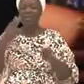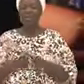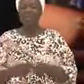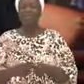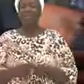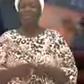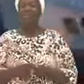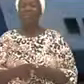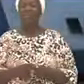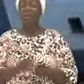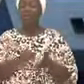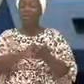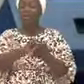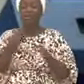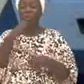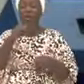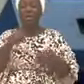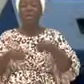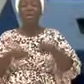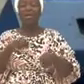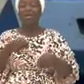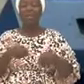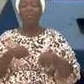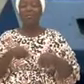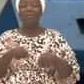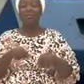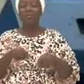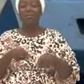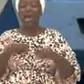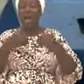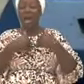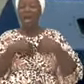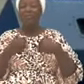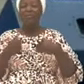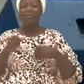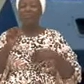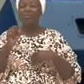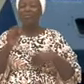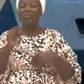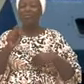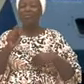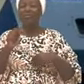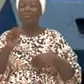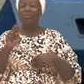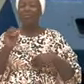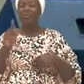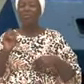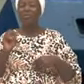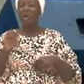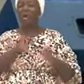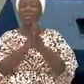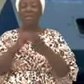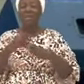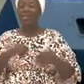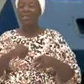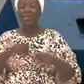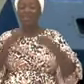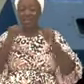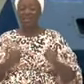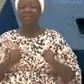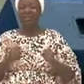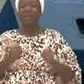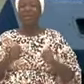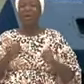ce que la paralytique paralysé ayant baissé je prie que la puissante